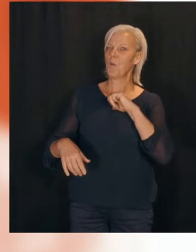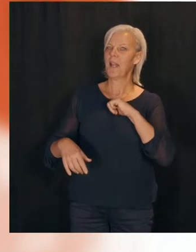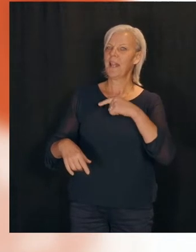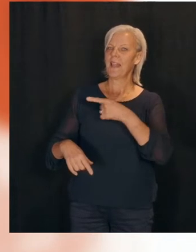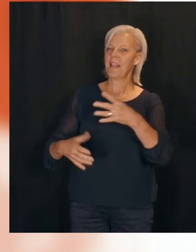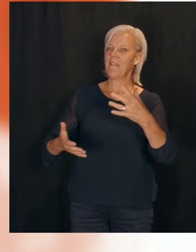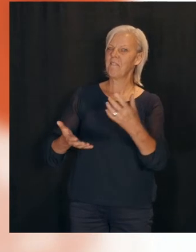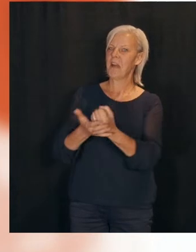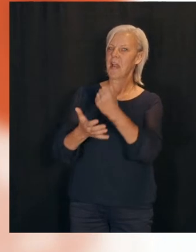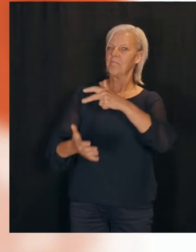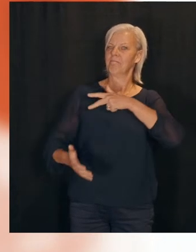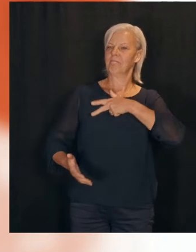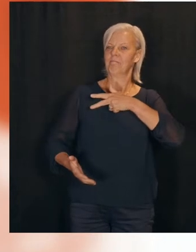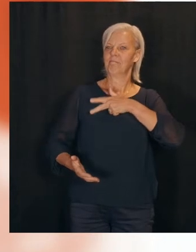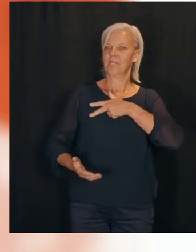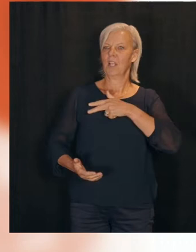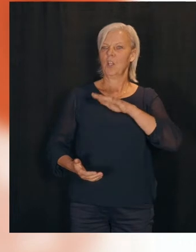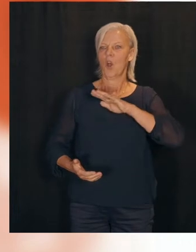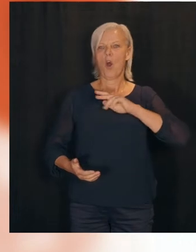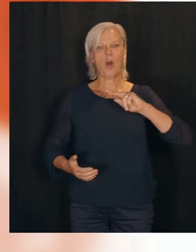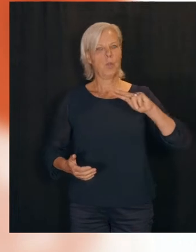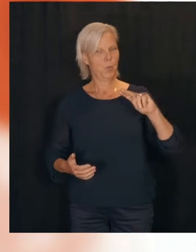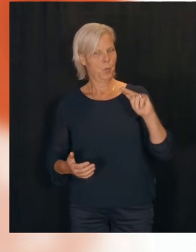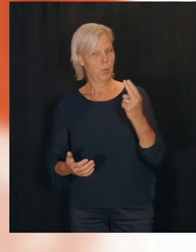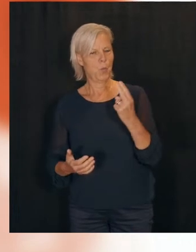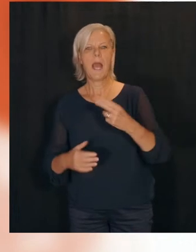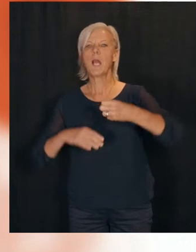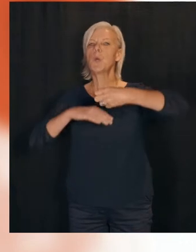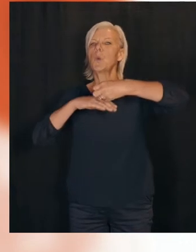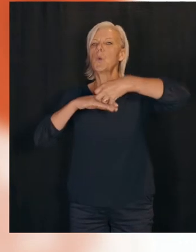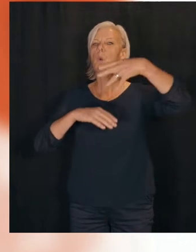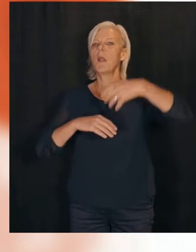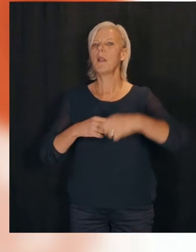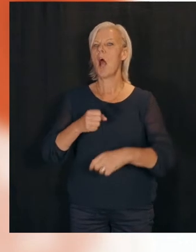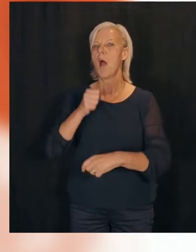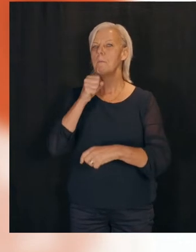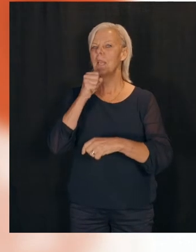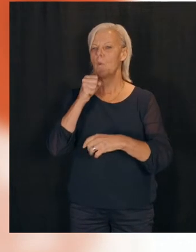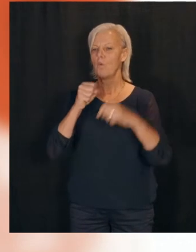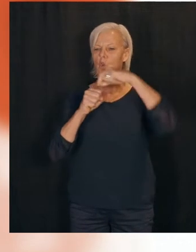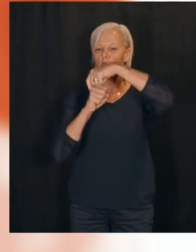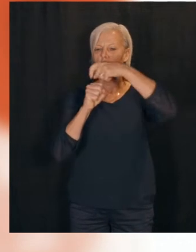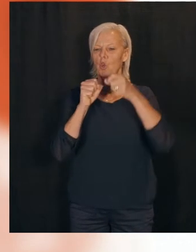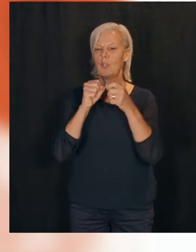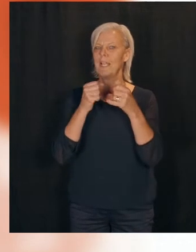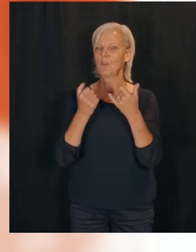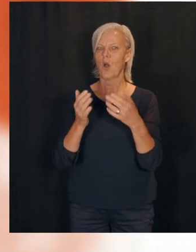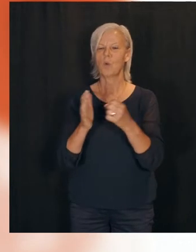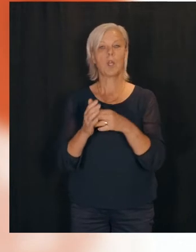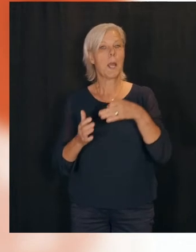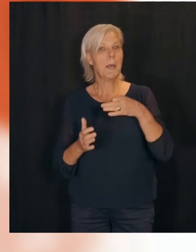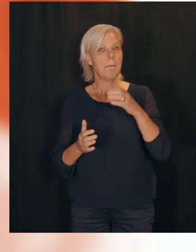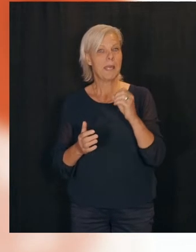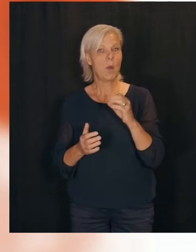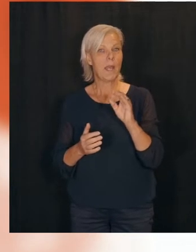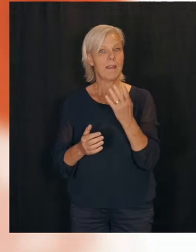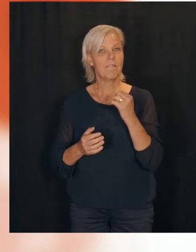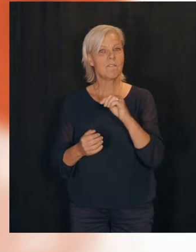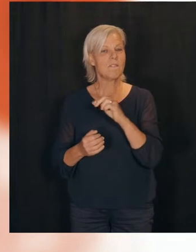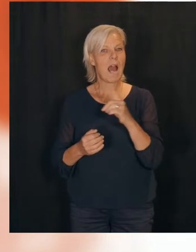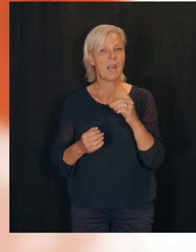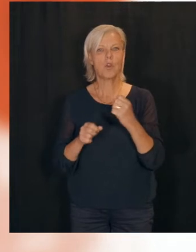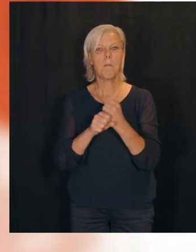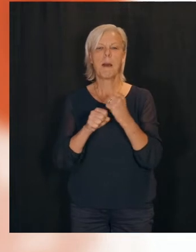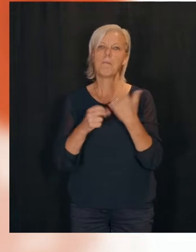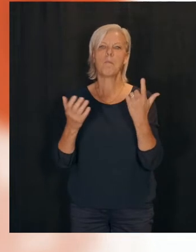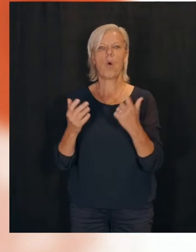Jag har tagit på det guldiga puffskyddet på mikrofonen dagen till ära. Jag heter P.O. Hedvall och jobbar på institutionen